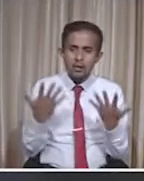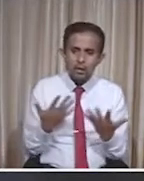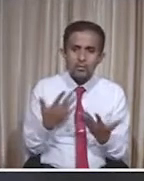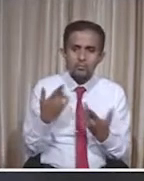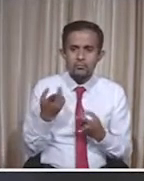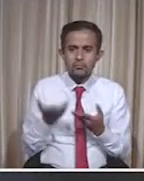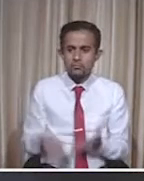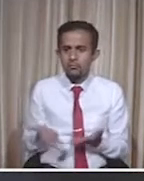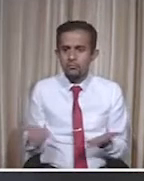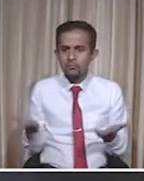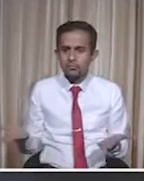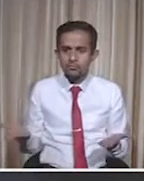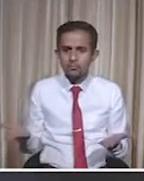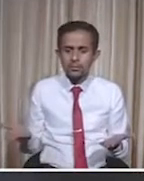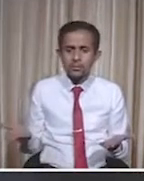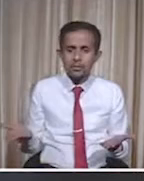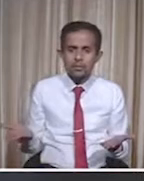මෙතන